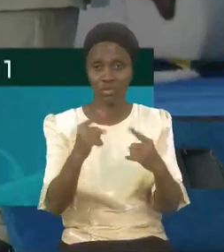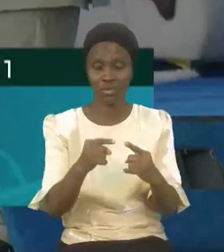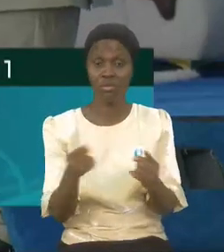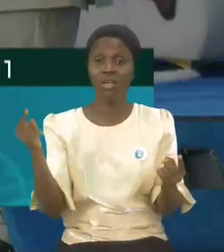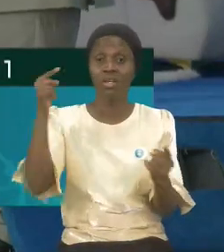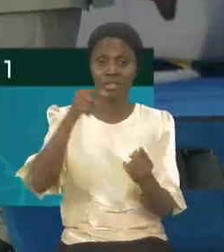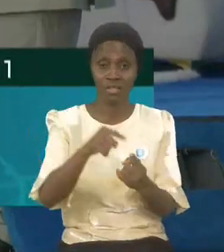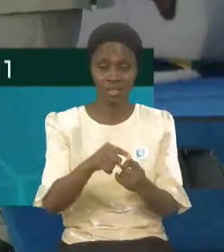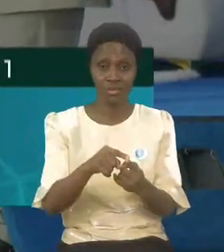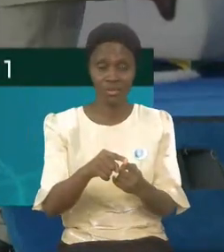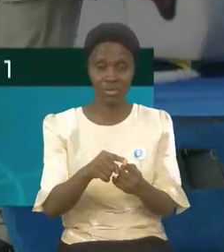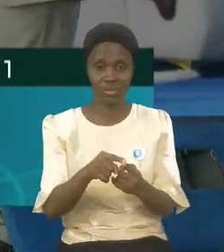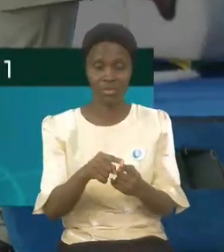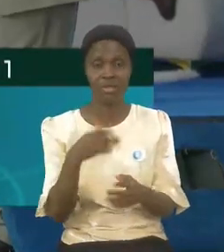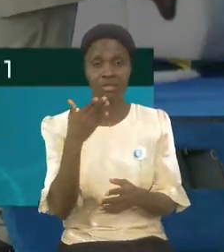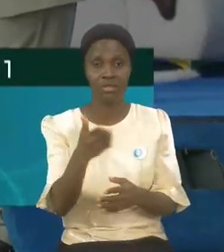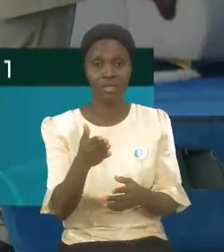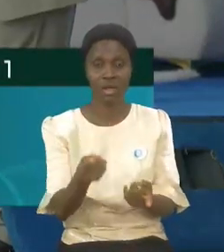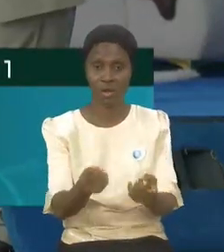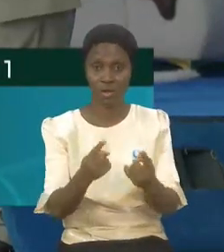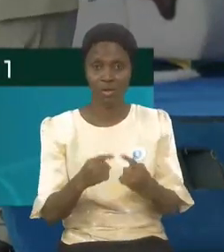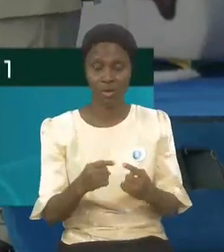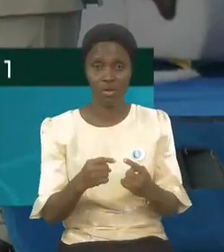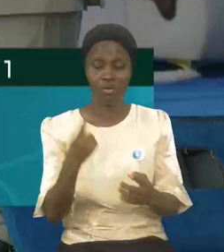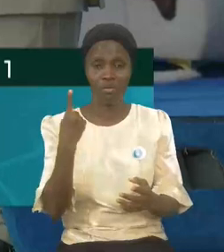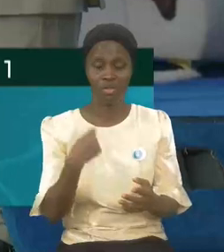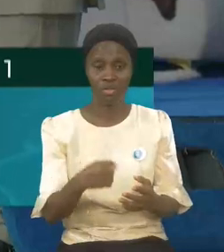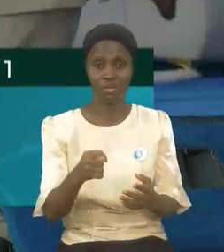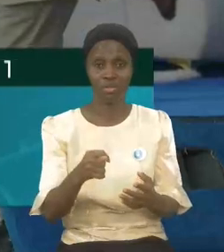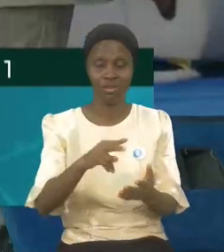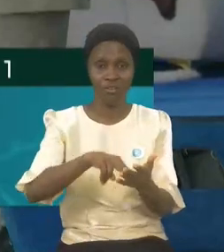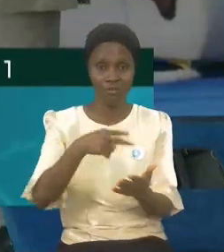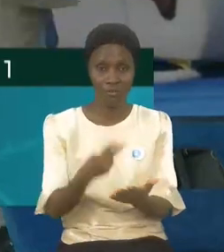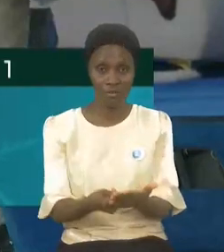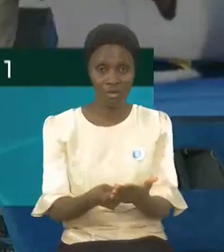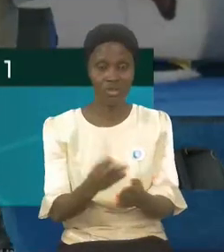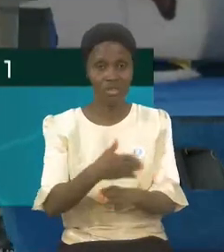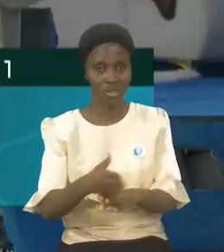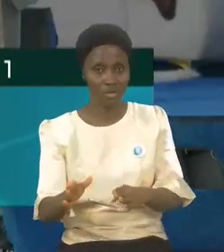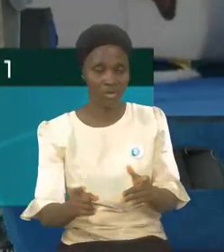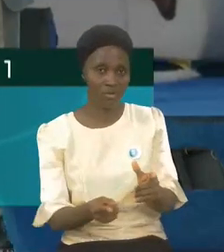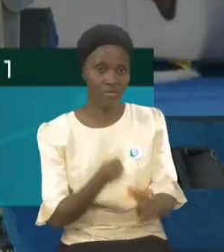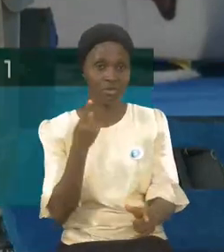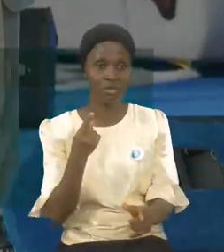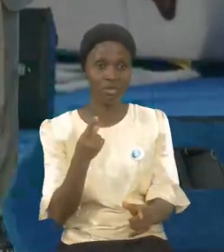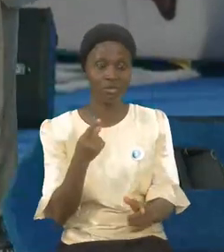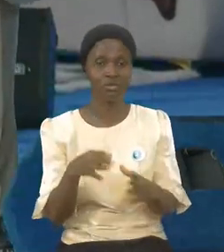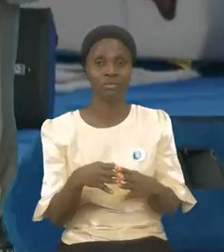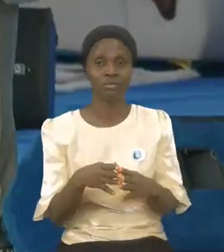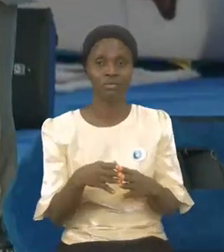Que personne ne vous séduise d'aucune manière, car il faut que